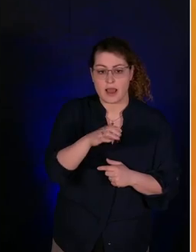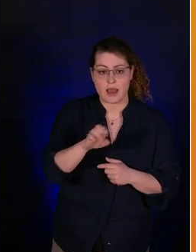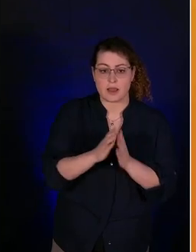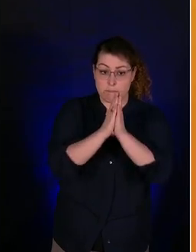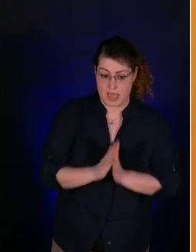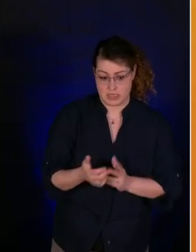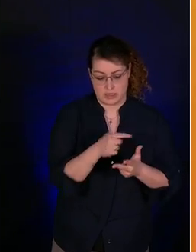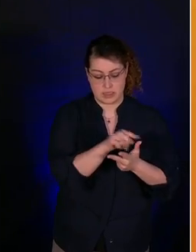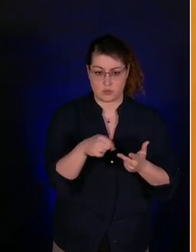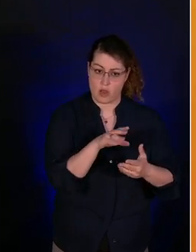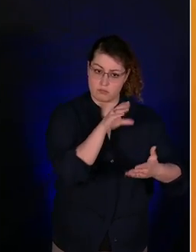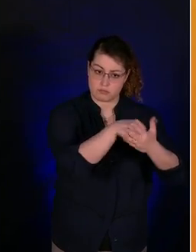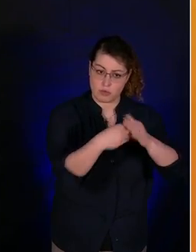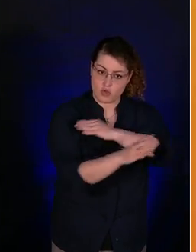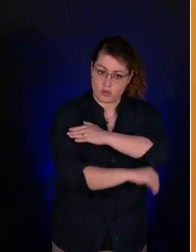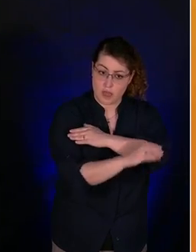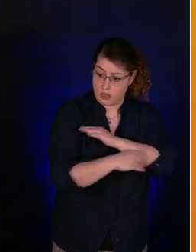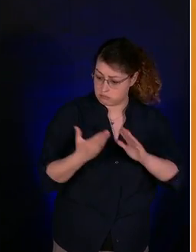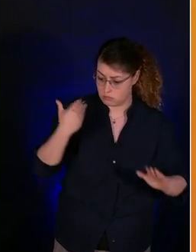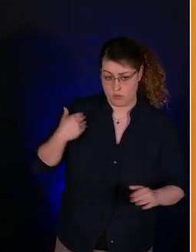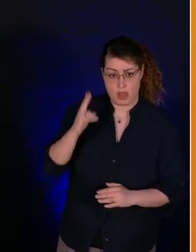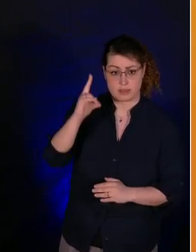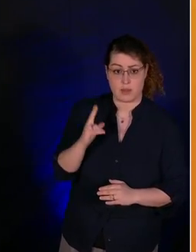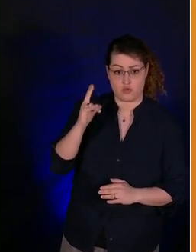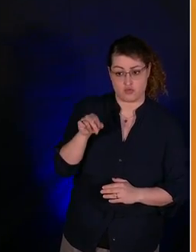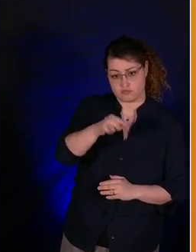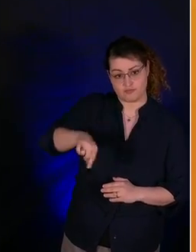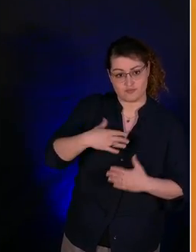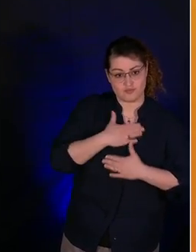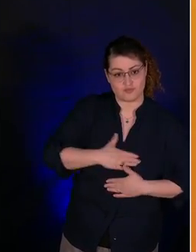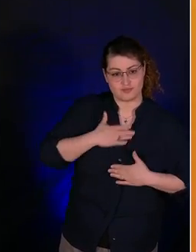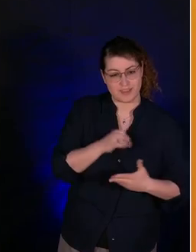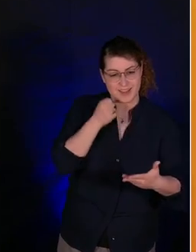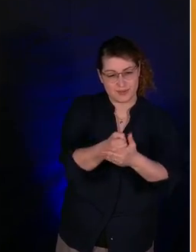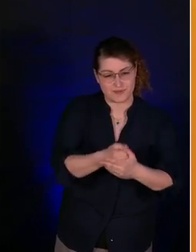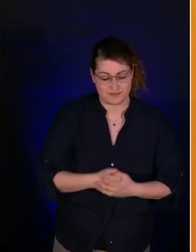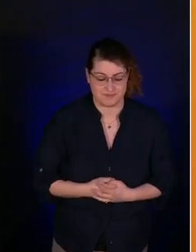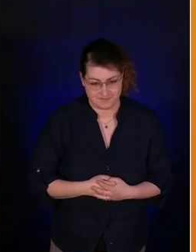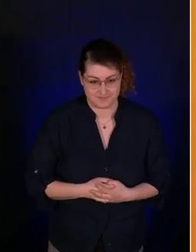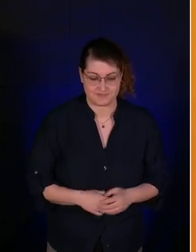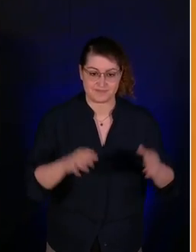secrétariat, qui est sur le pont depuis le début, avec enthousiasme et détermination.